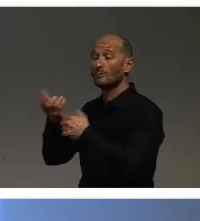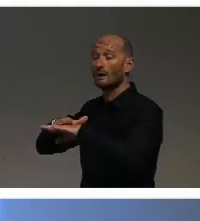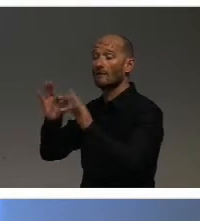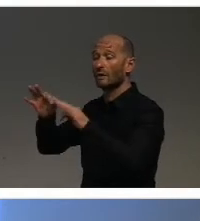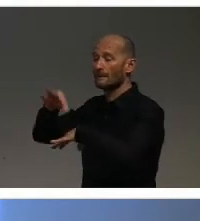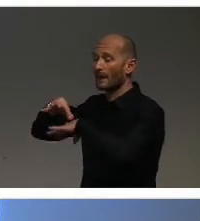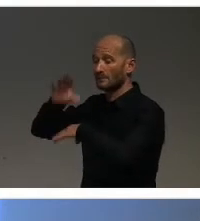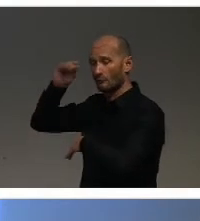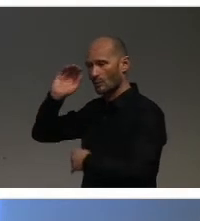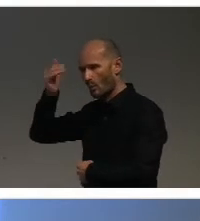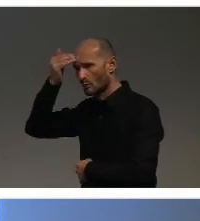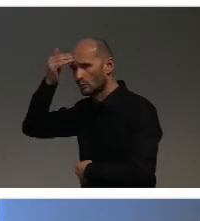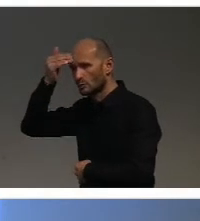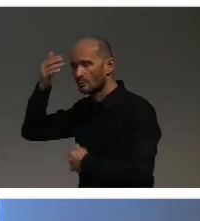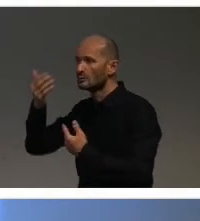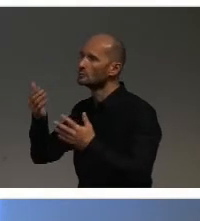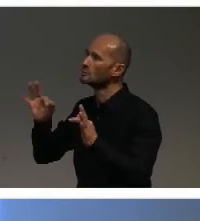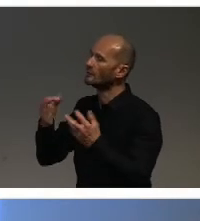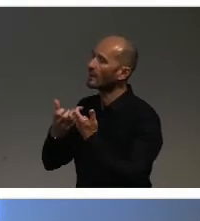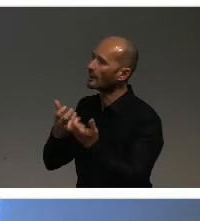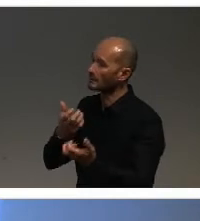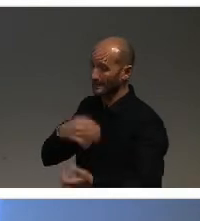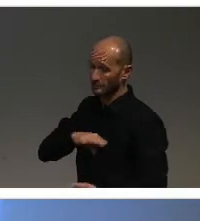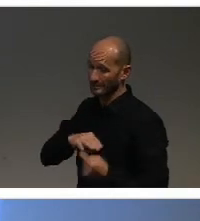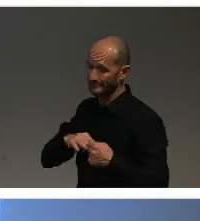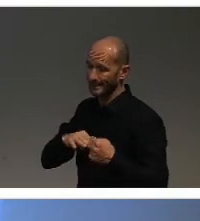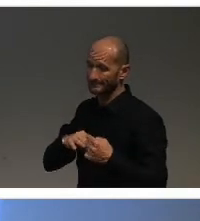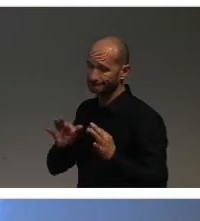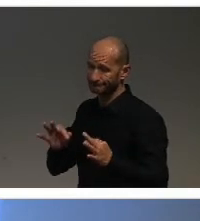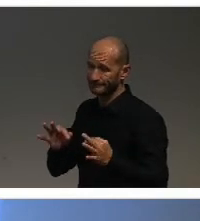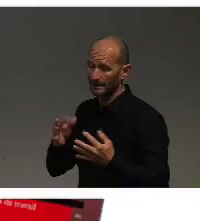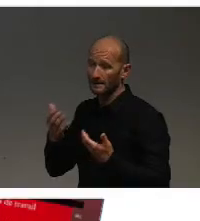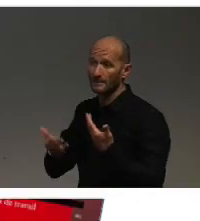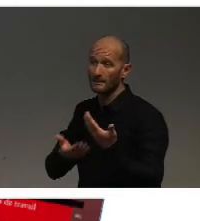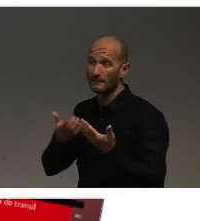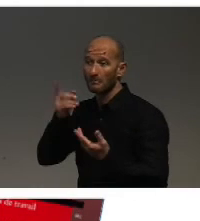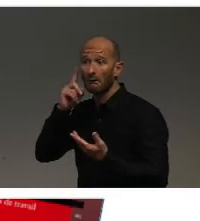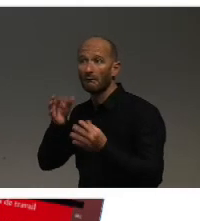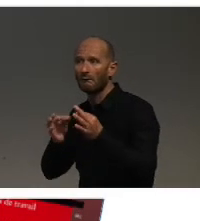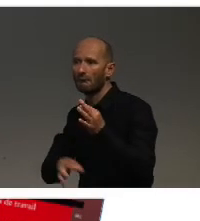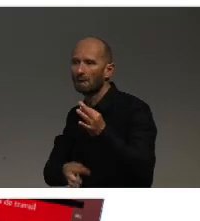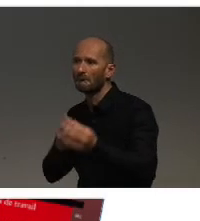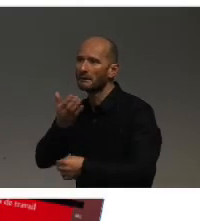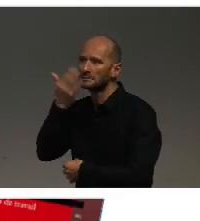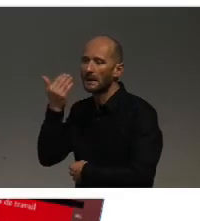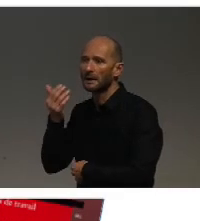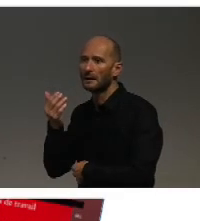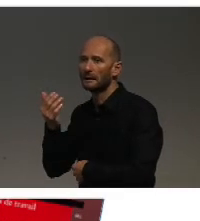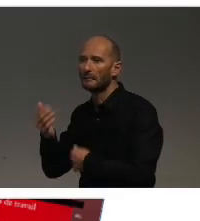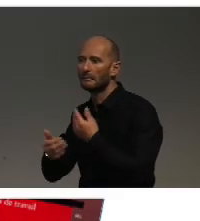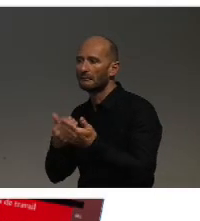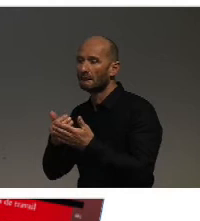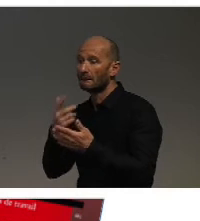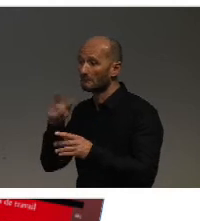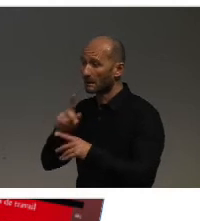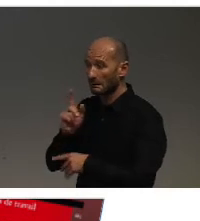questions de responsabilité notamment, puisque finalement on ne saurait pas quel type